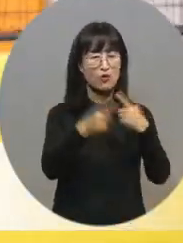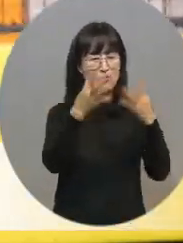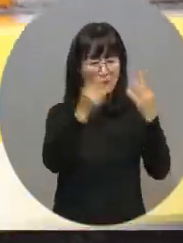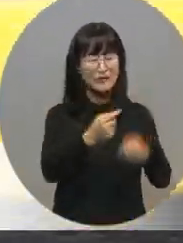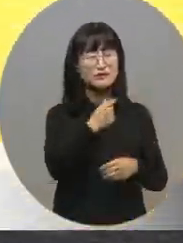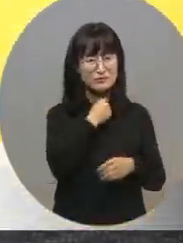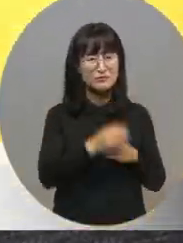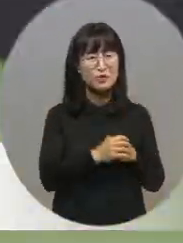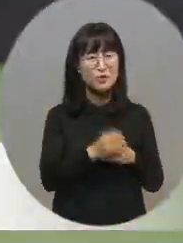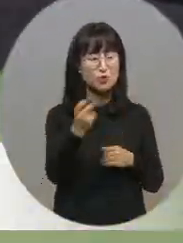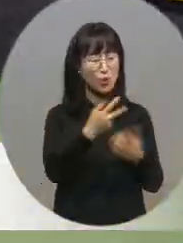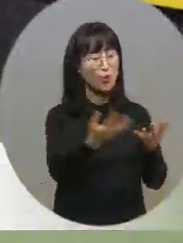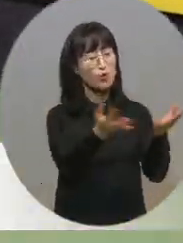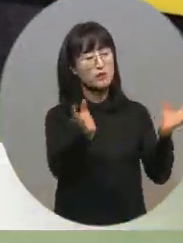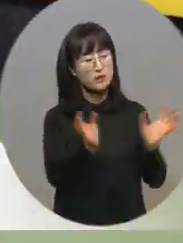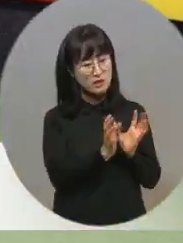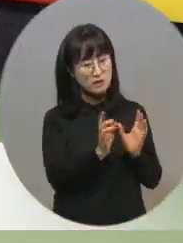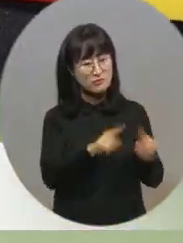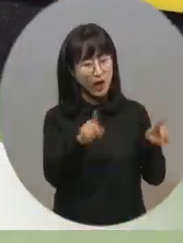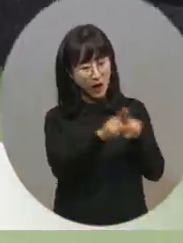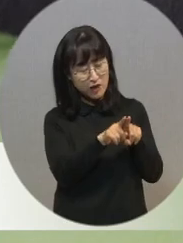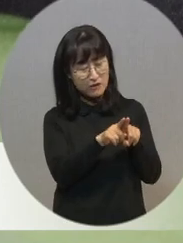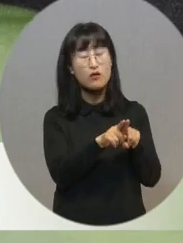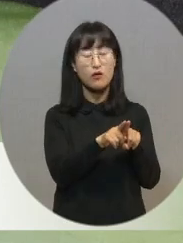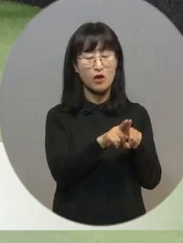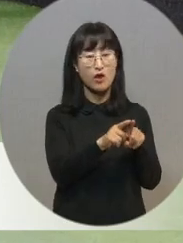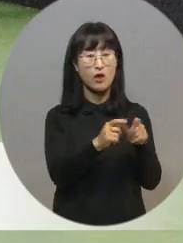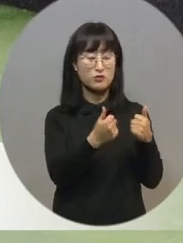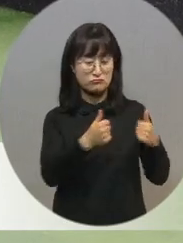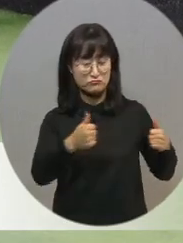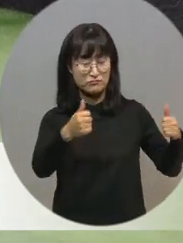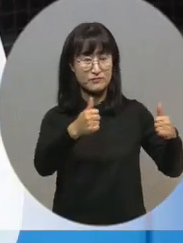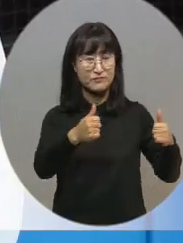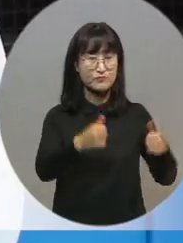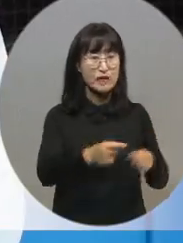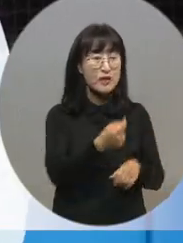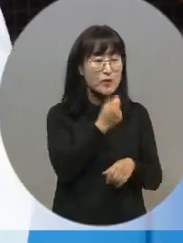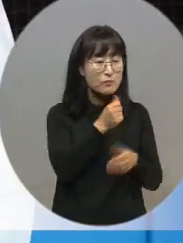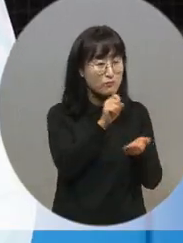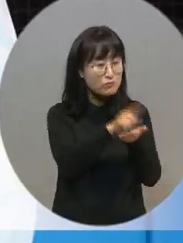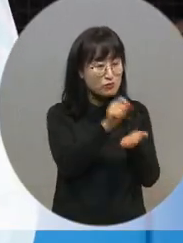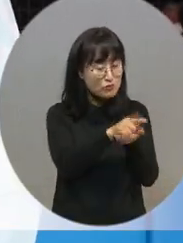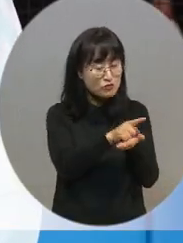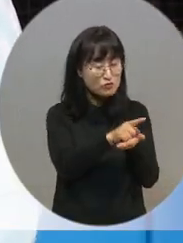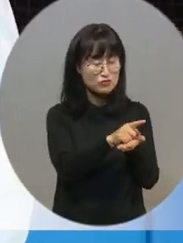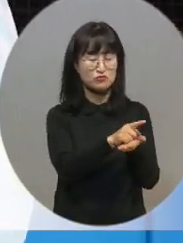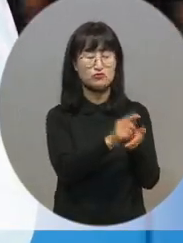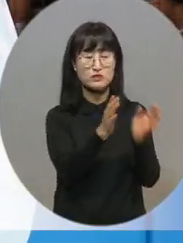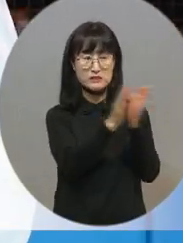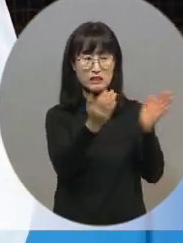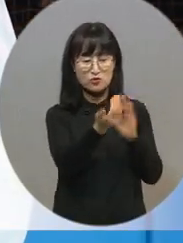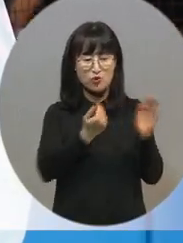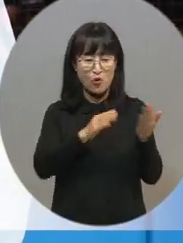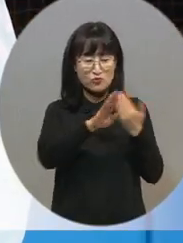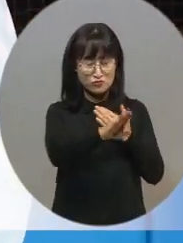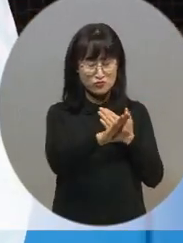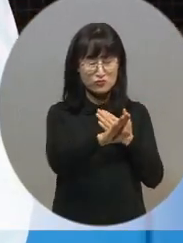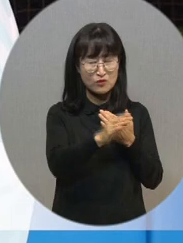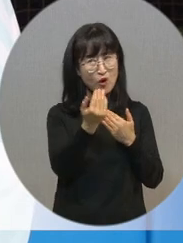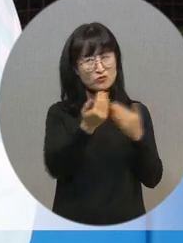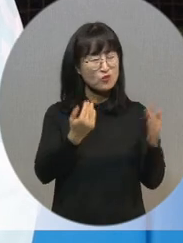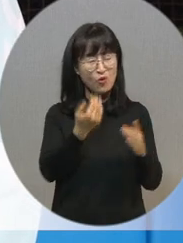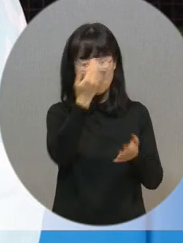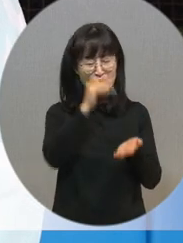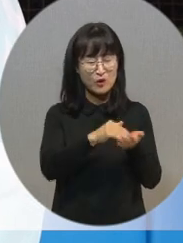팀 스포츠라는 걸 처음 해보는데 이제 풋살을 시작한 후와 전으로 돌아갈 수 없을 것